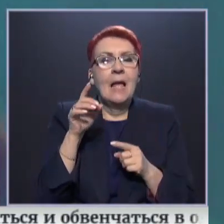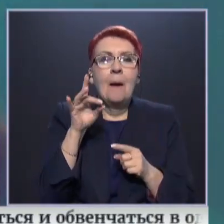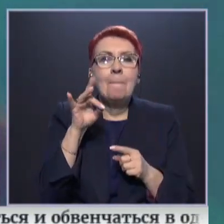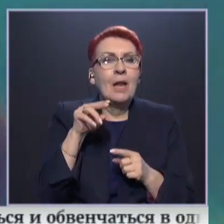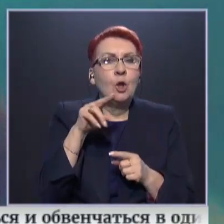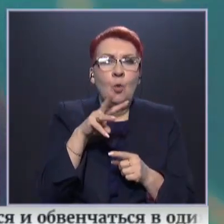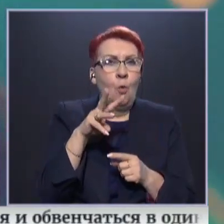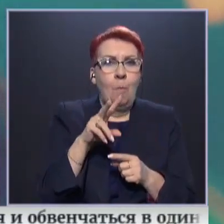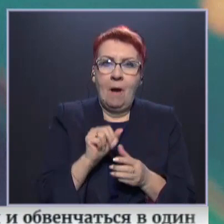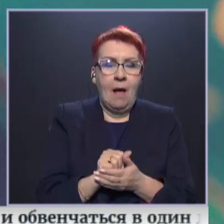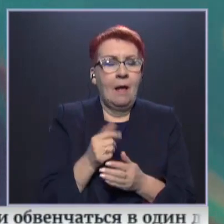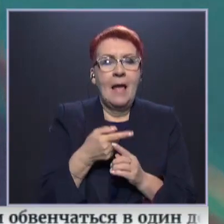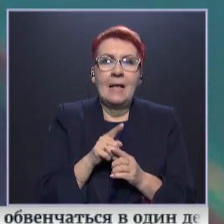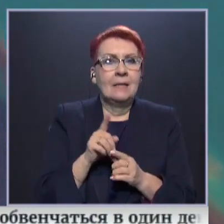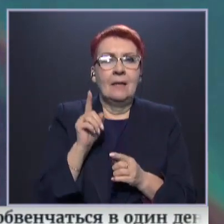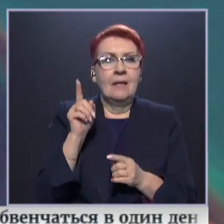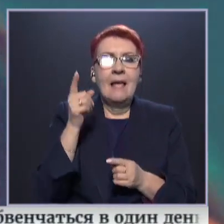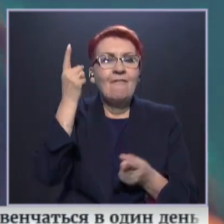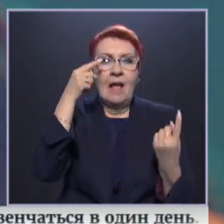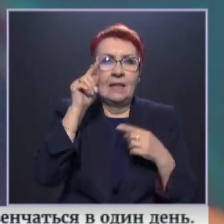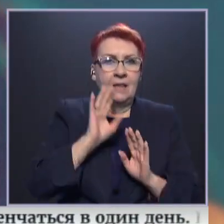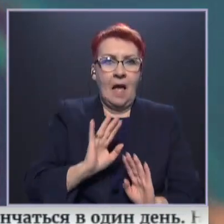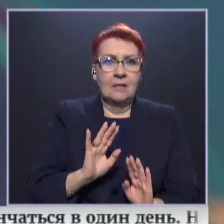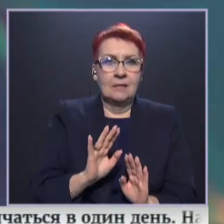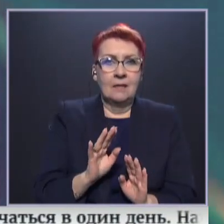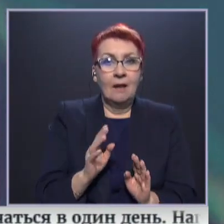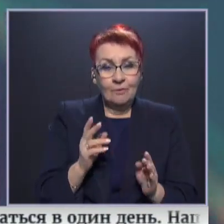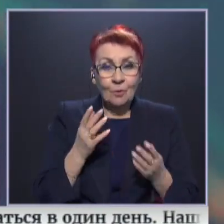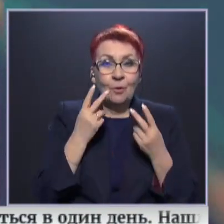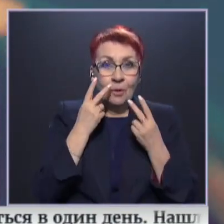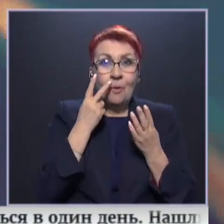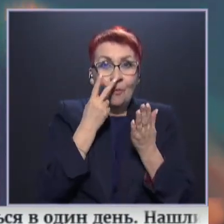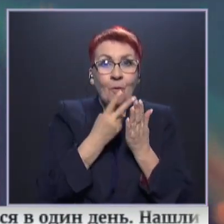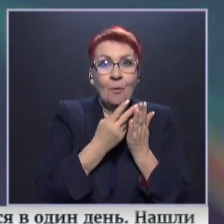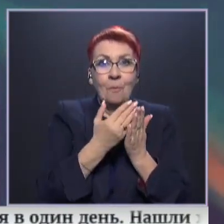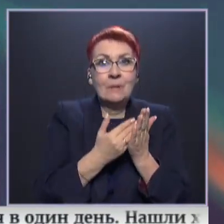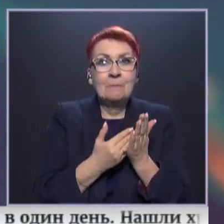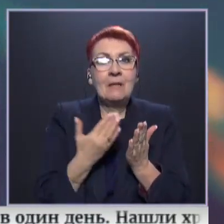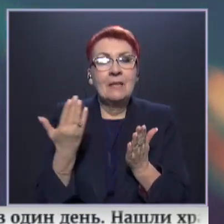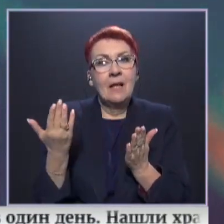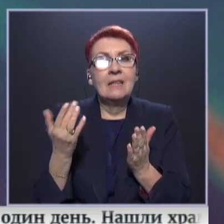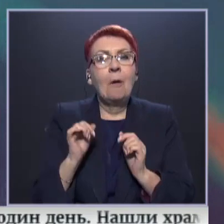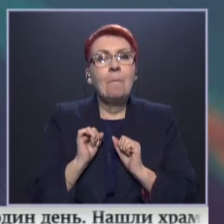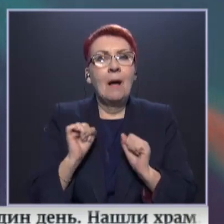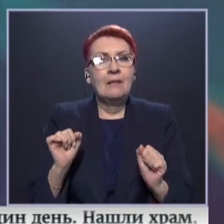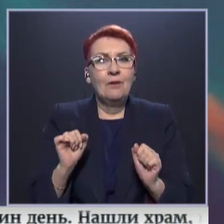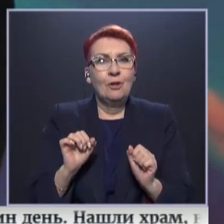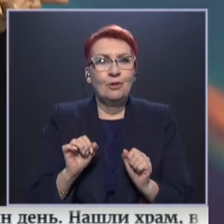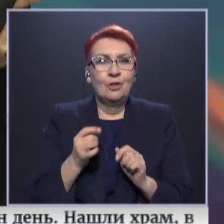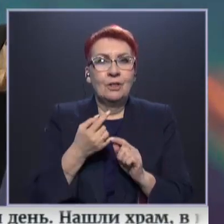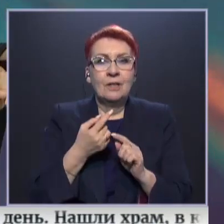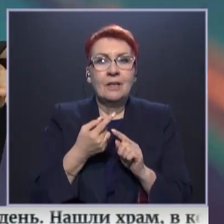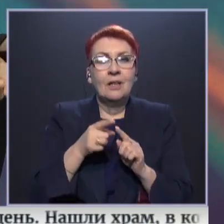плод словесной фантазии. Но только посмотрите на тех подвижников, через которых эти